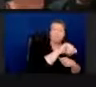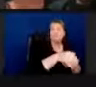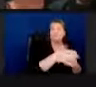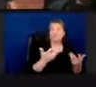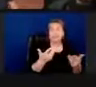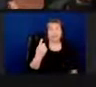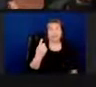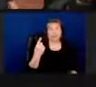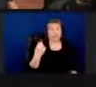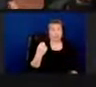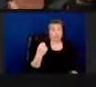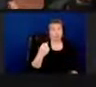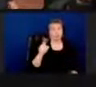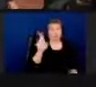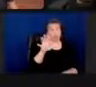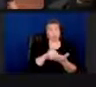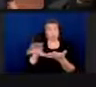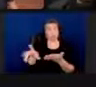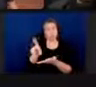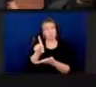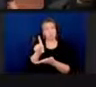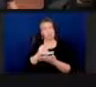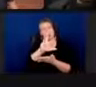الأطفال وأيضا الطلبة. وفي